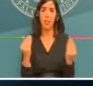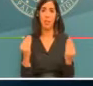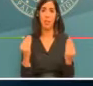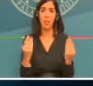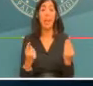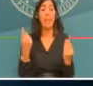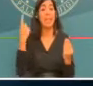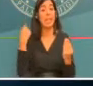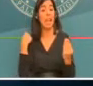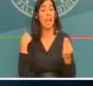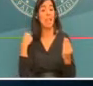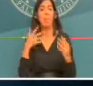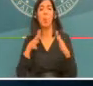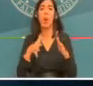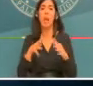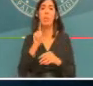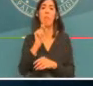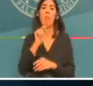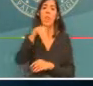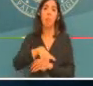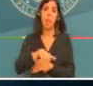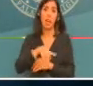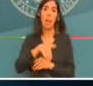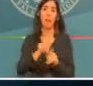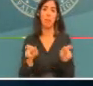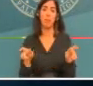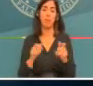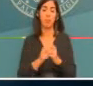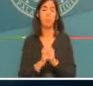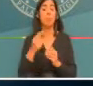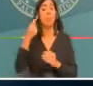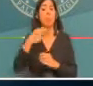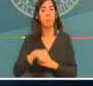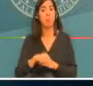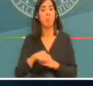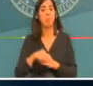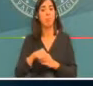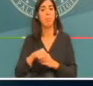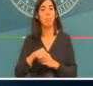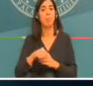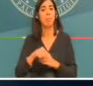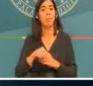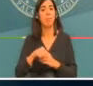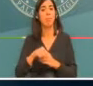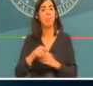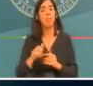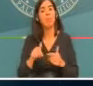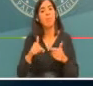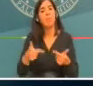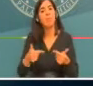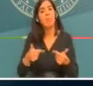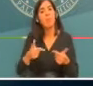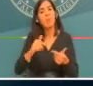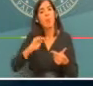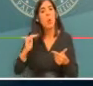difficoltose le medesime operazioni di tracciamento il governo si è dato un obiettivo chiaro vogliamo